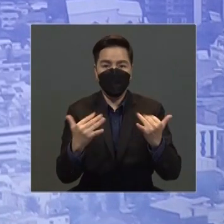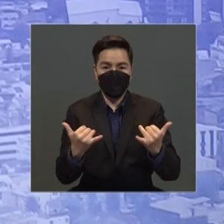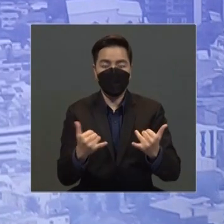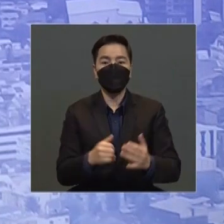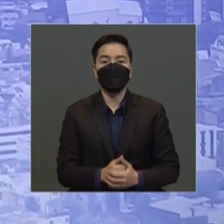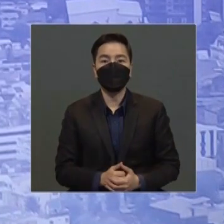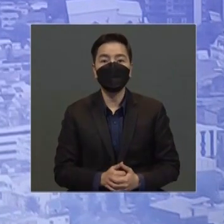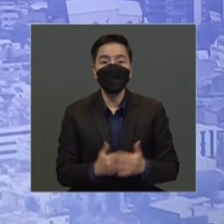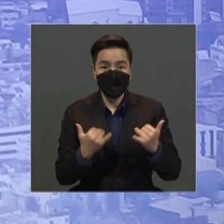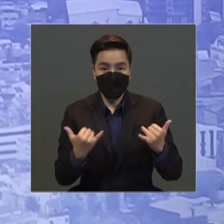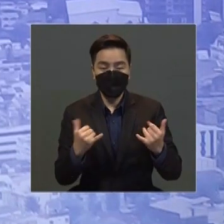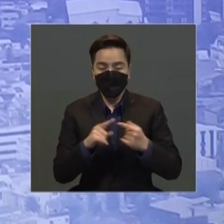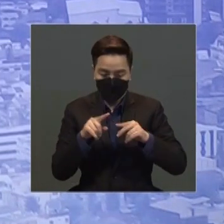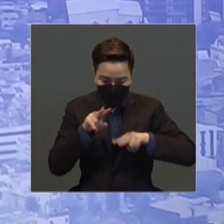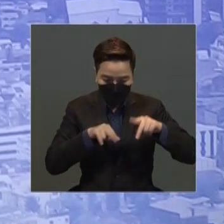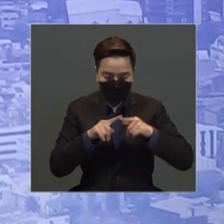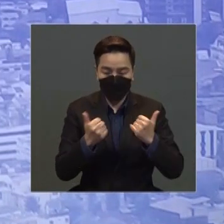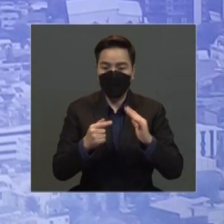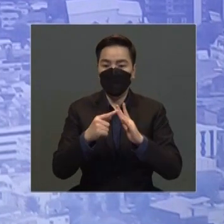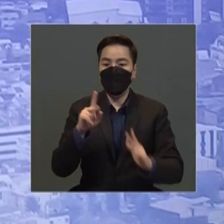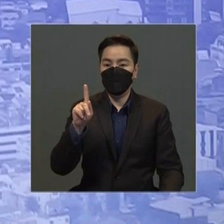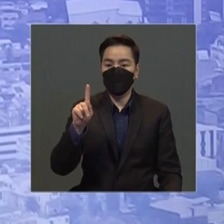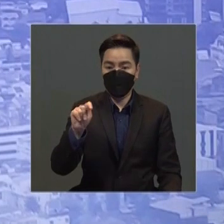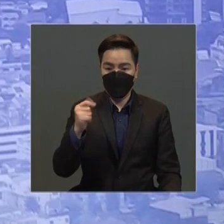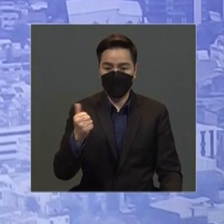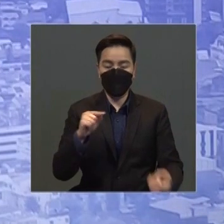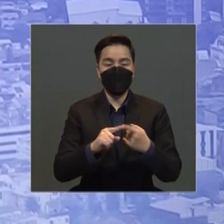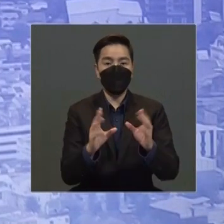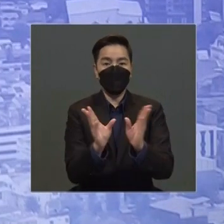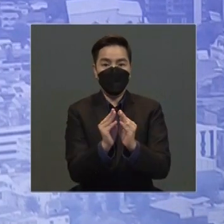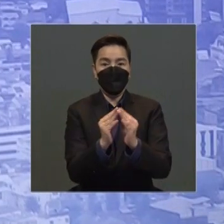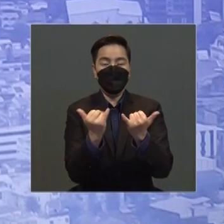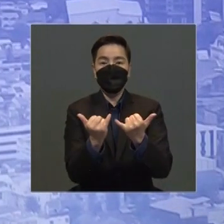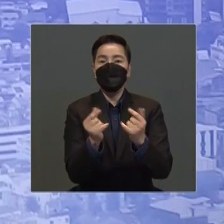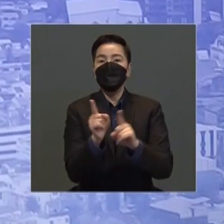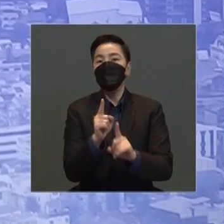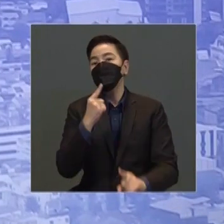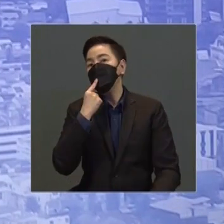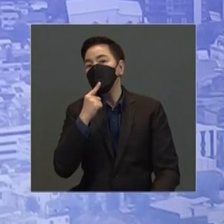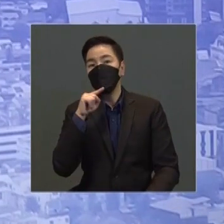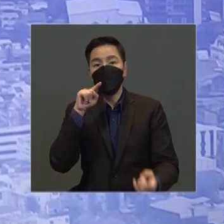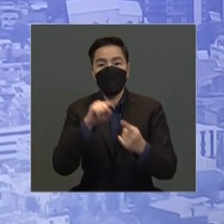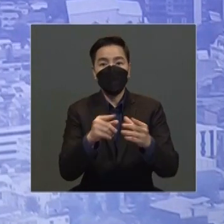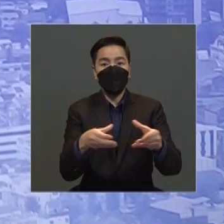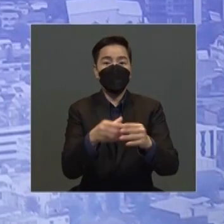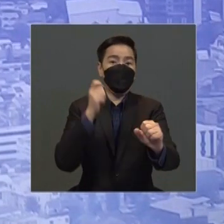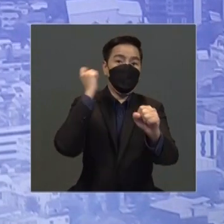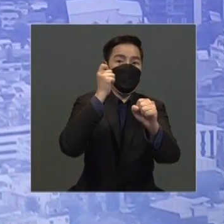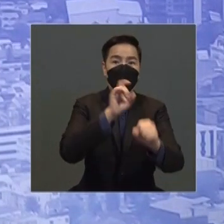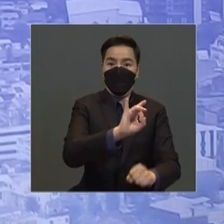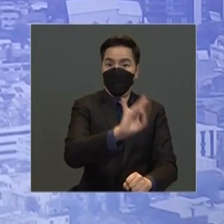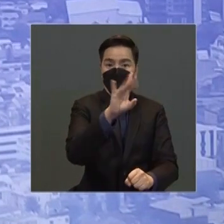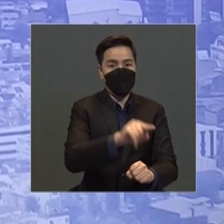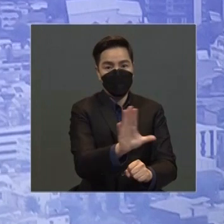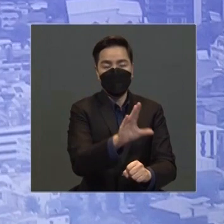ซึ่งในส่วนของการดูแลระดับเขตนี้เนี่ยนะคะในที่ประชุมไม่ได้พูดถึงเฉพาะในส่วนของแคมป์คนงานค่ะเพราะว่